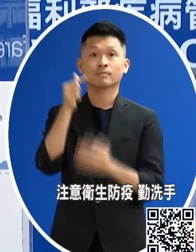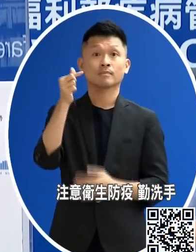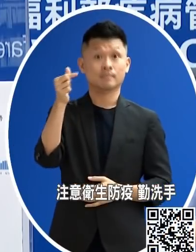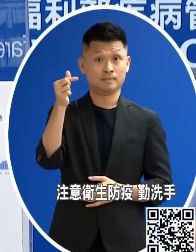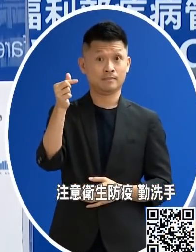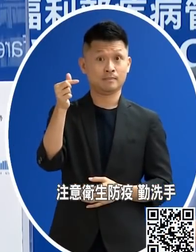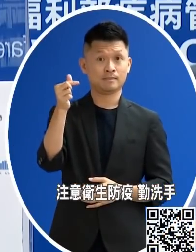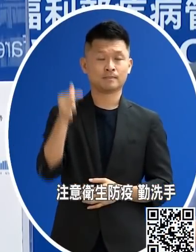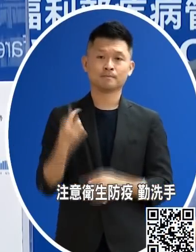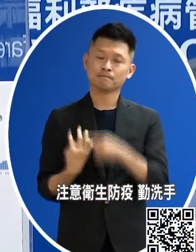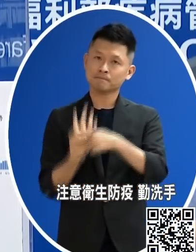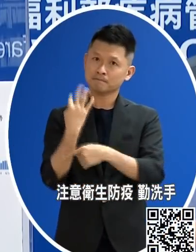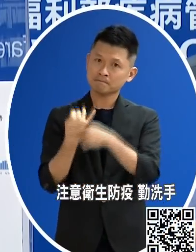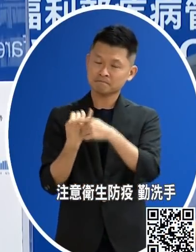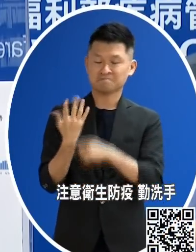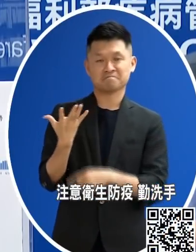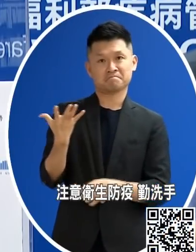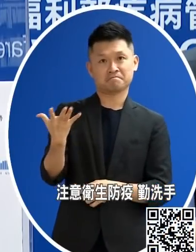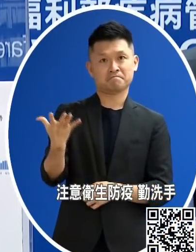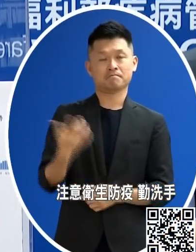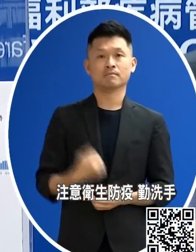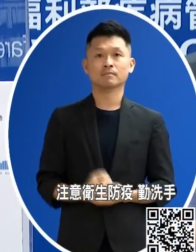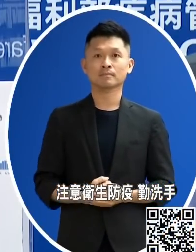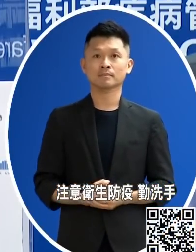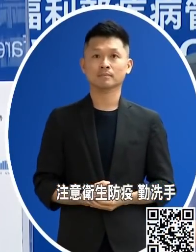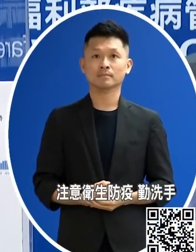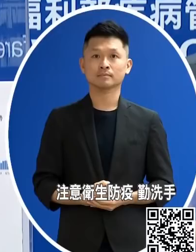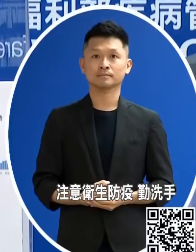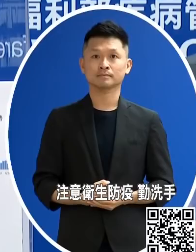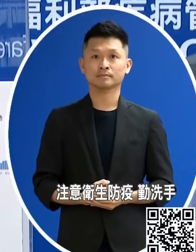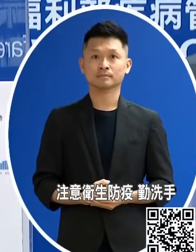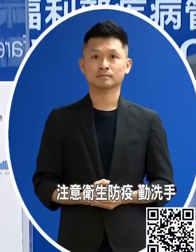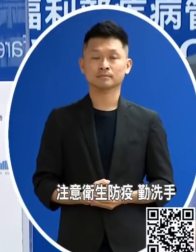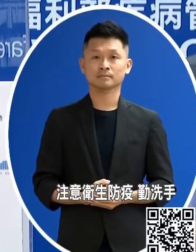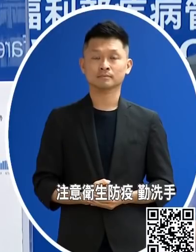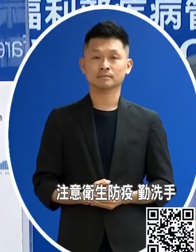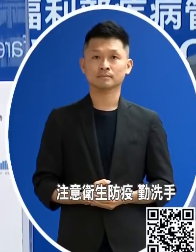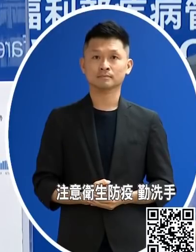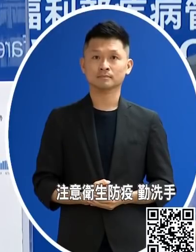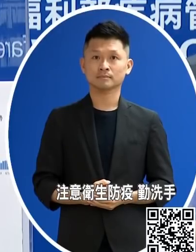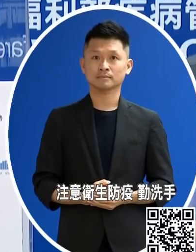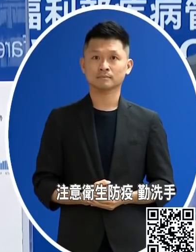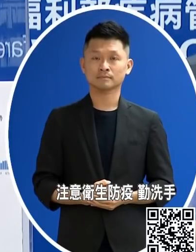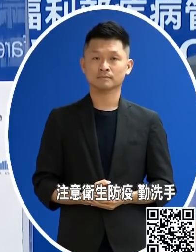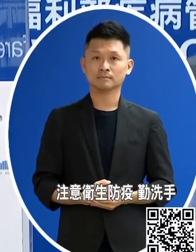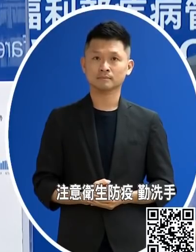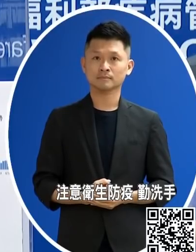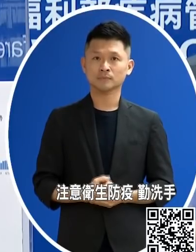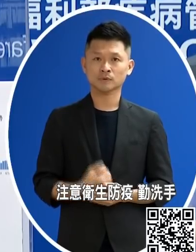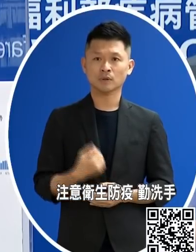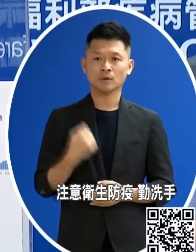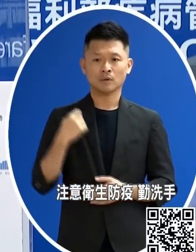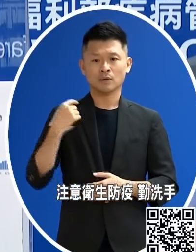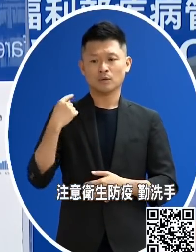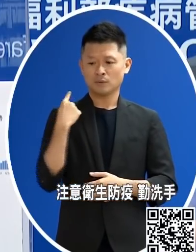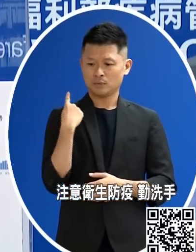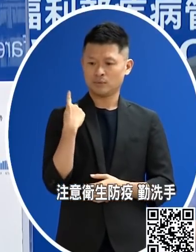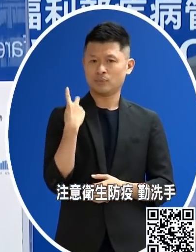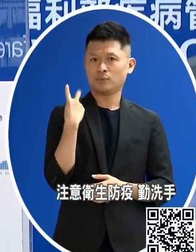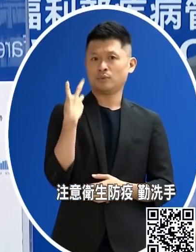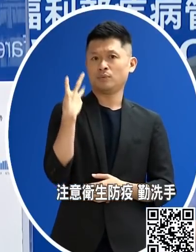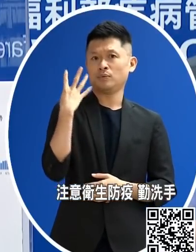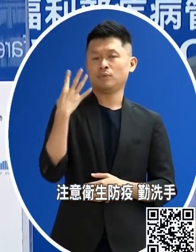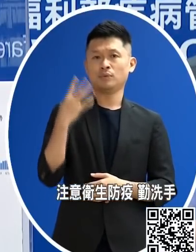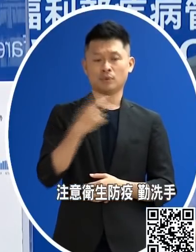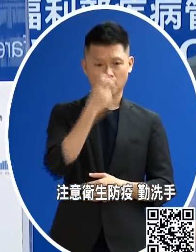阳性的一个比例为多，主要都是那这两经过这几波的一个渐渐一